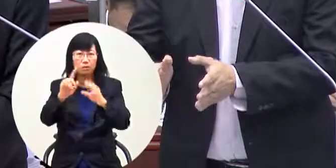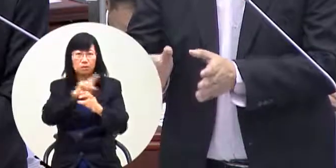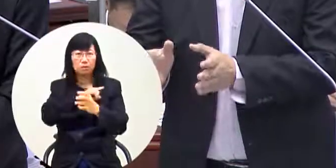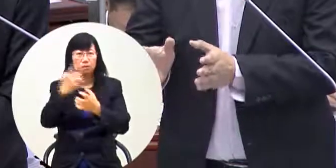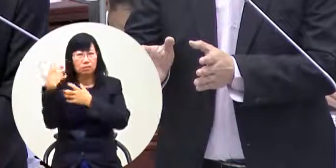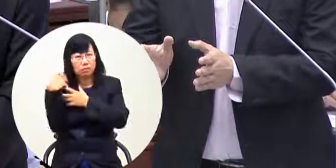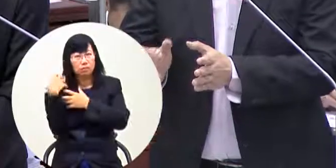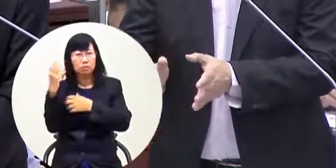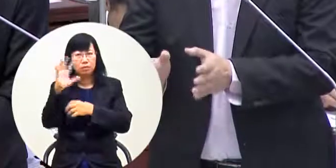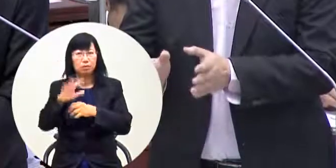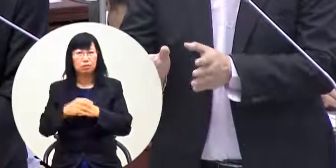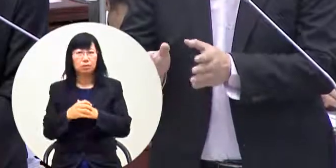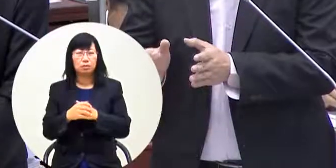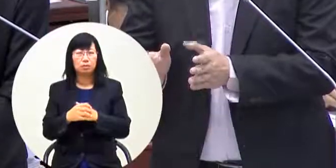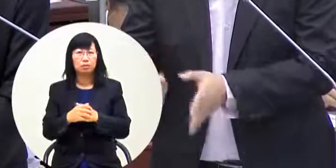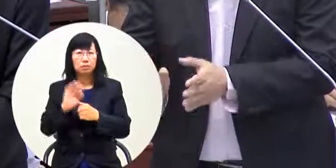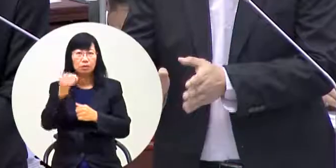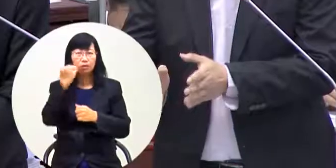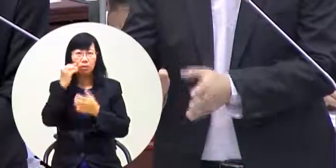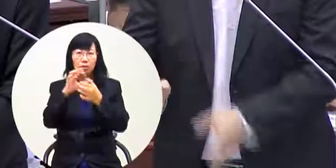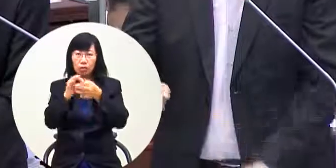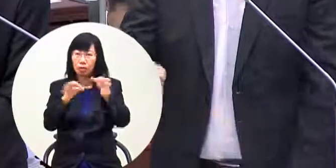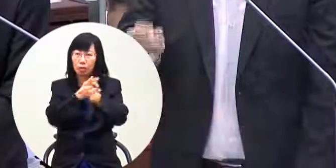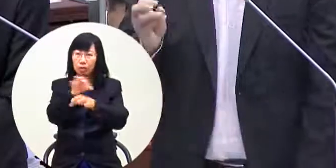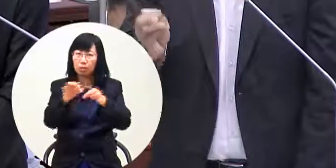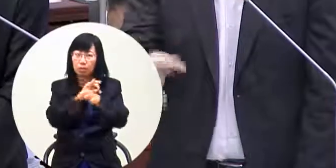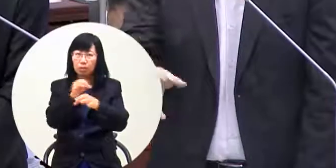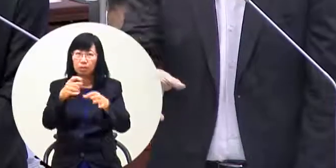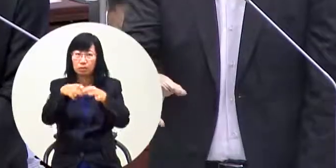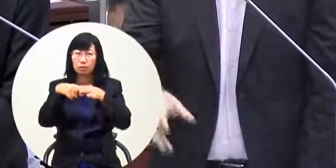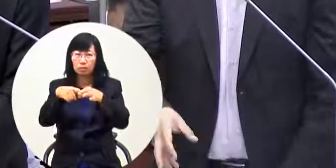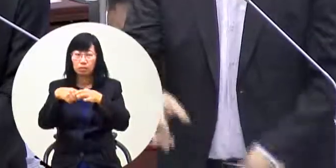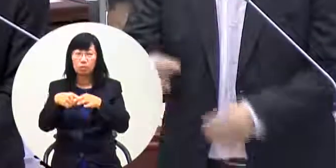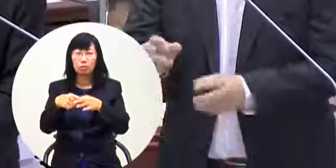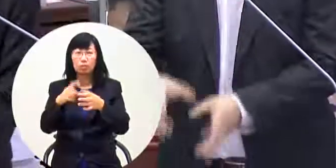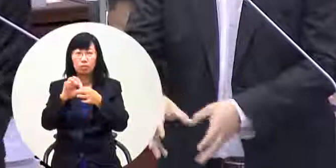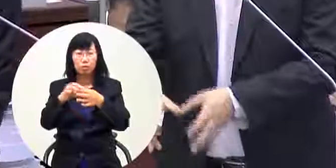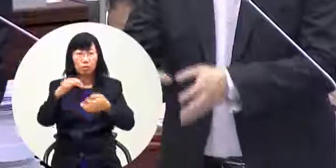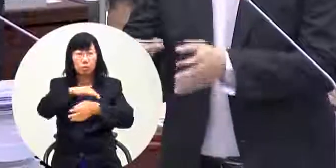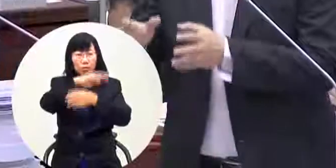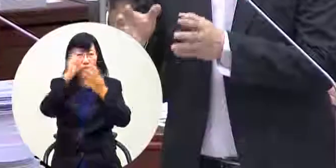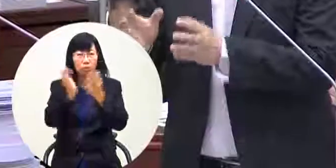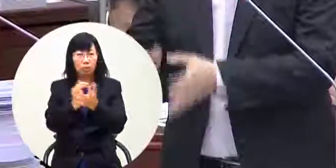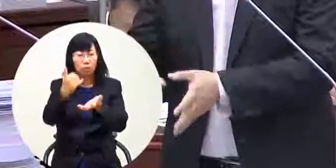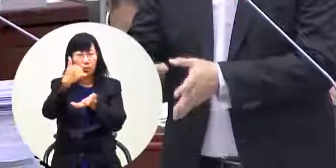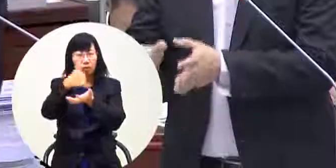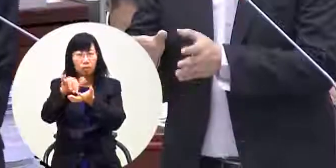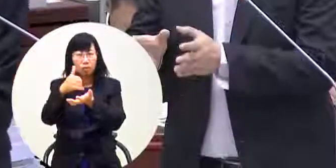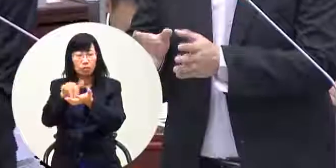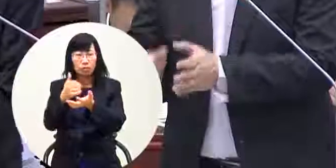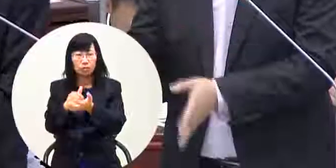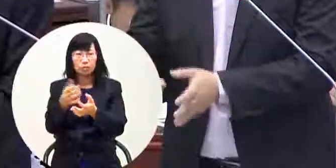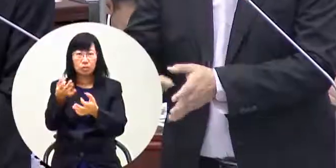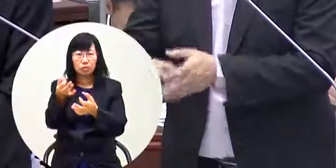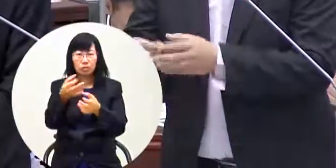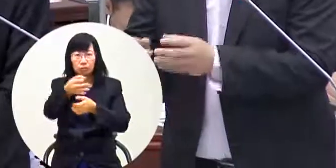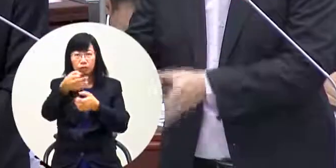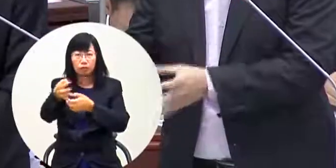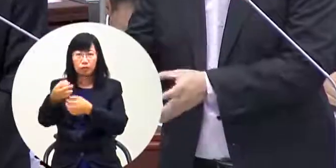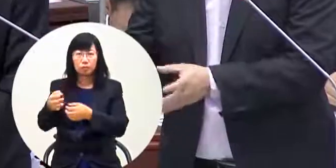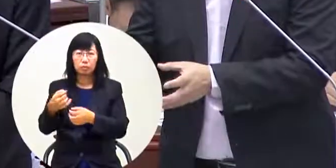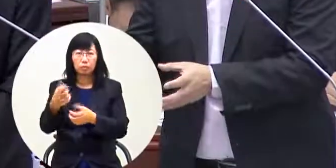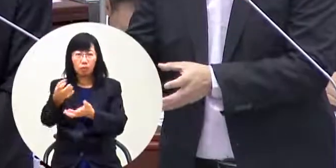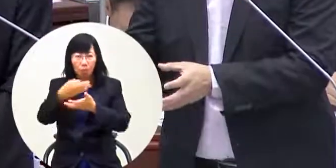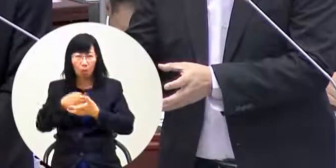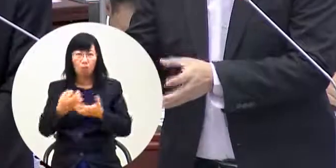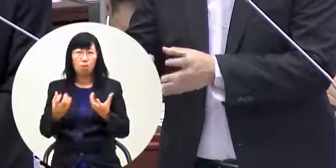额在作为统筹分配税款分配的时候，我们分配不到，我们另外还要自己县市拿出自己的经费来处理